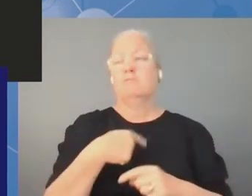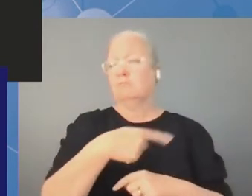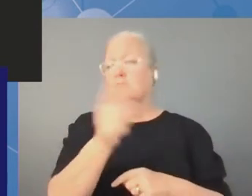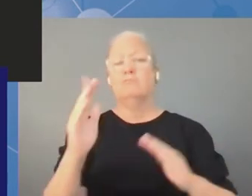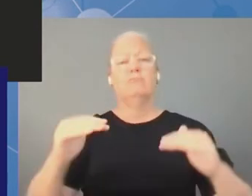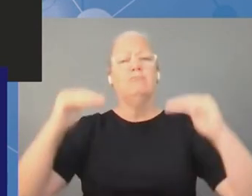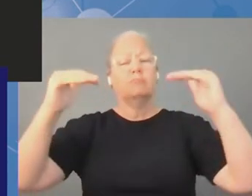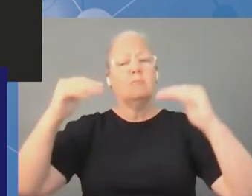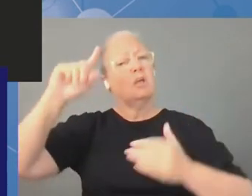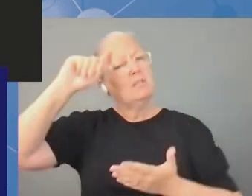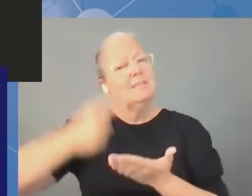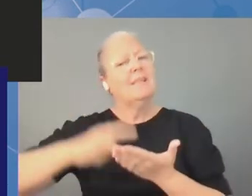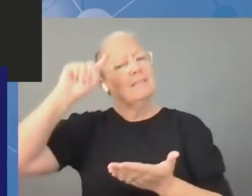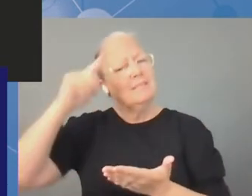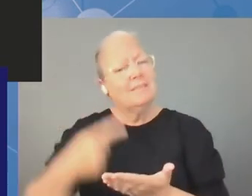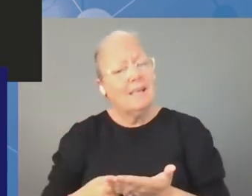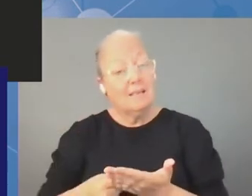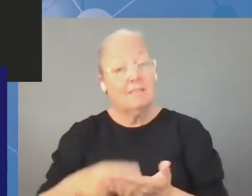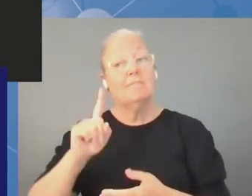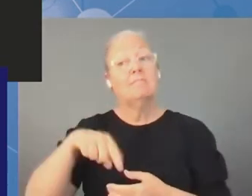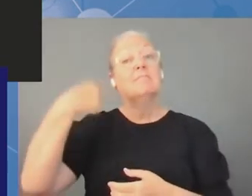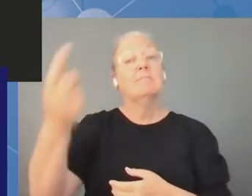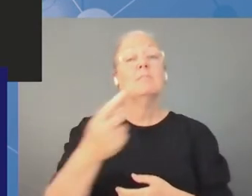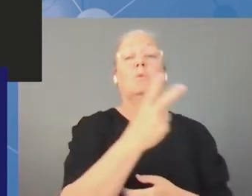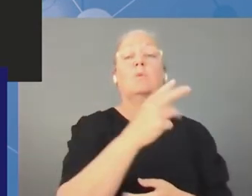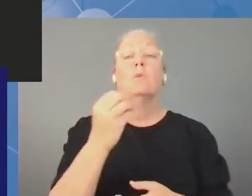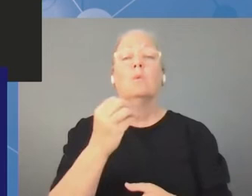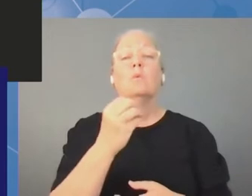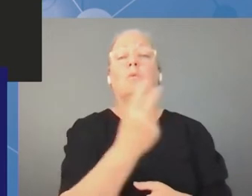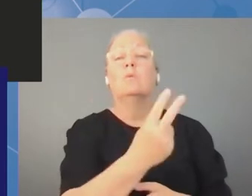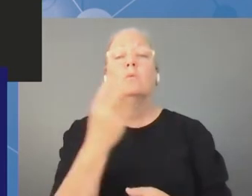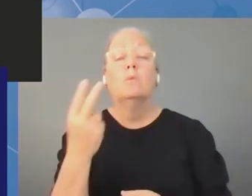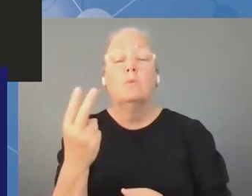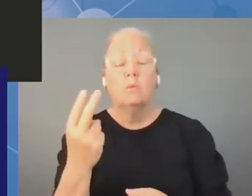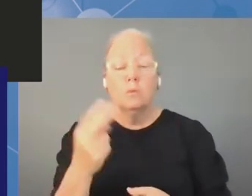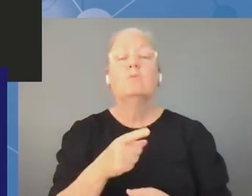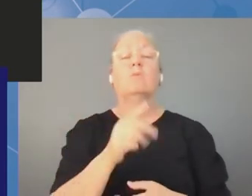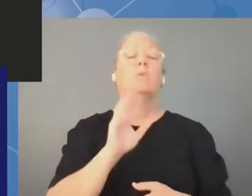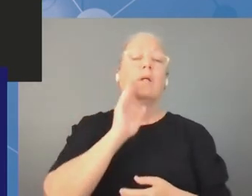نراقب عن كثب كيف أن هذه النقاشات والحوارات تتم، وكيف